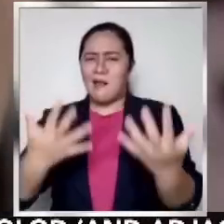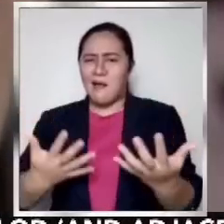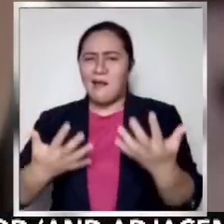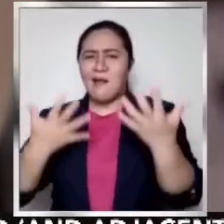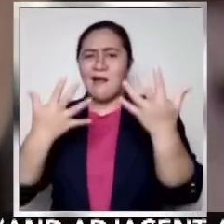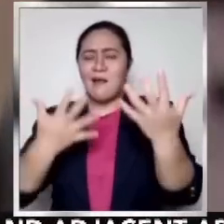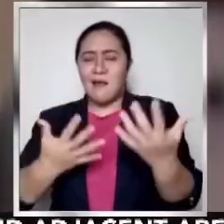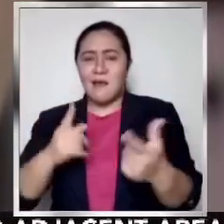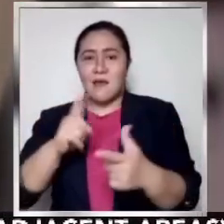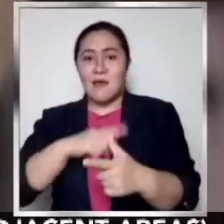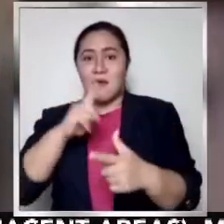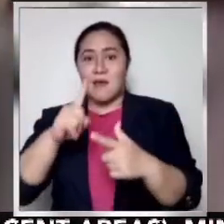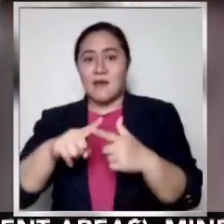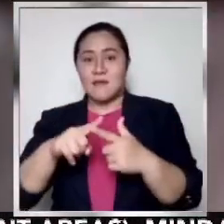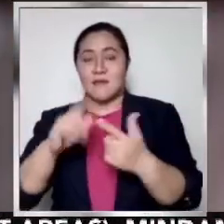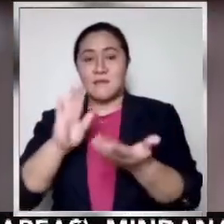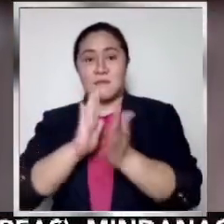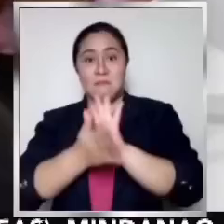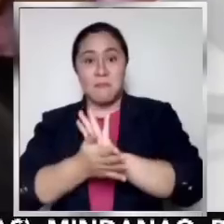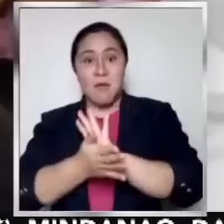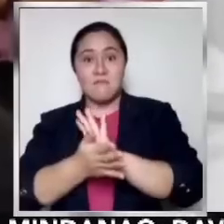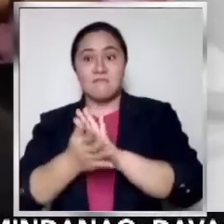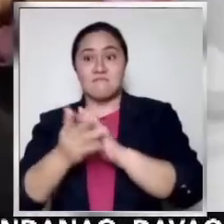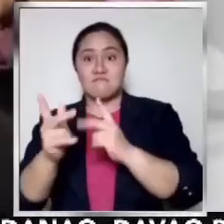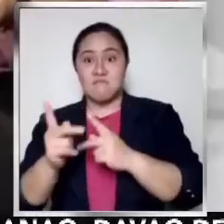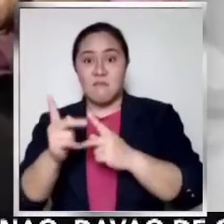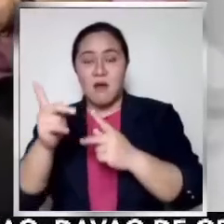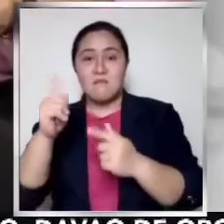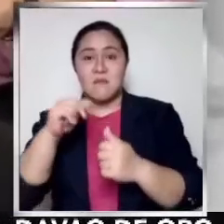po sa future mo. Kaya...